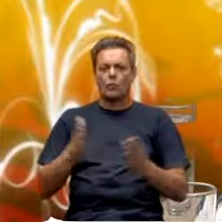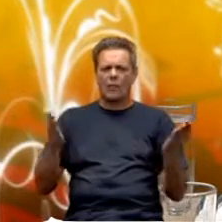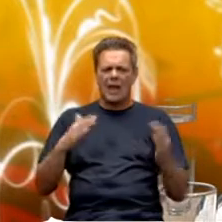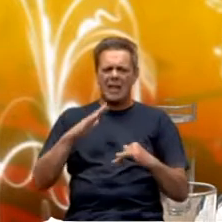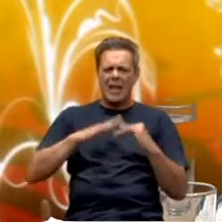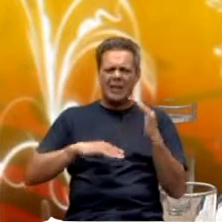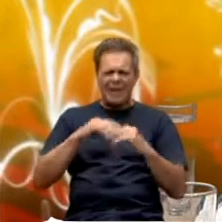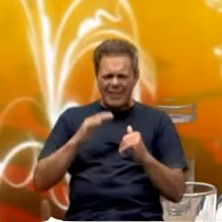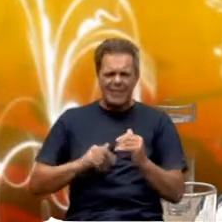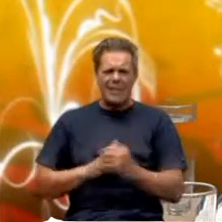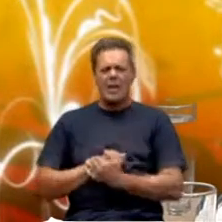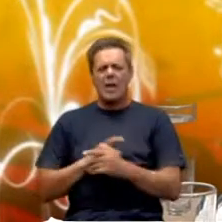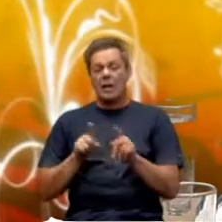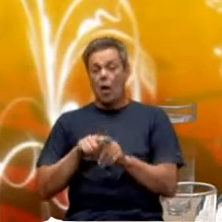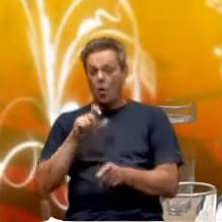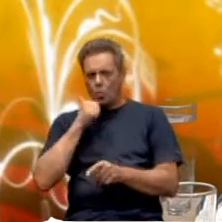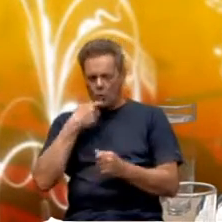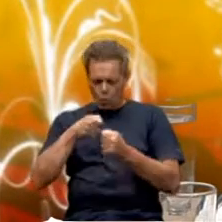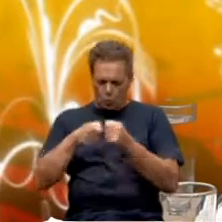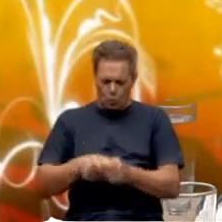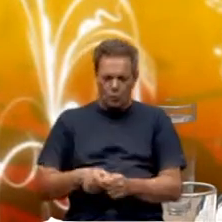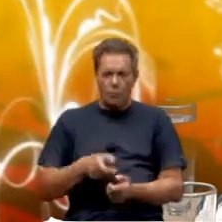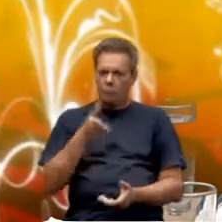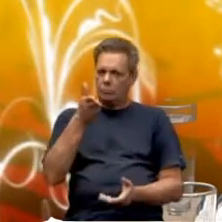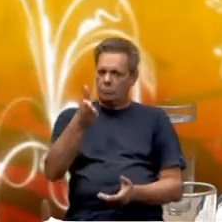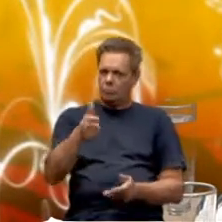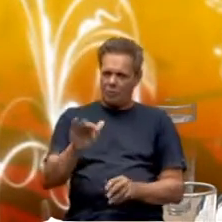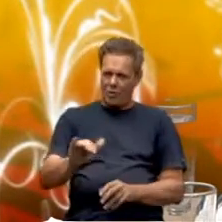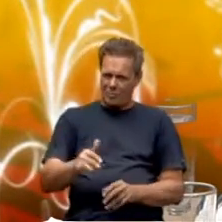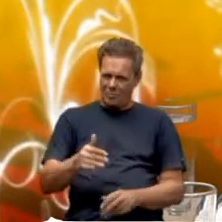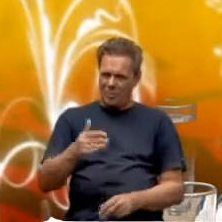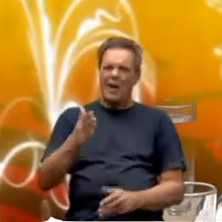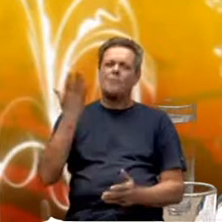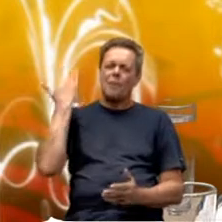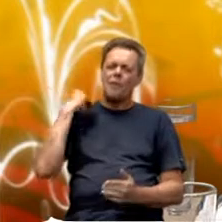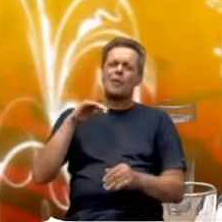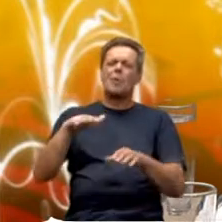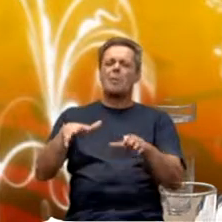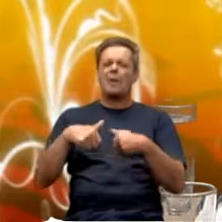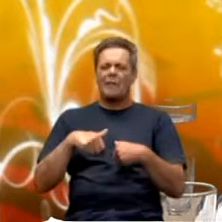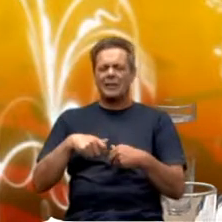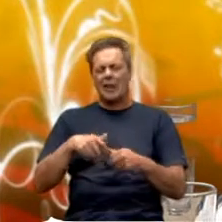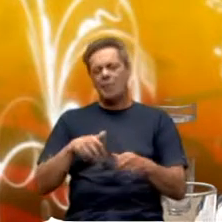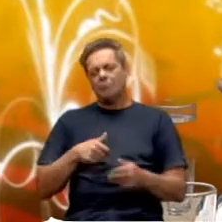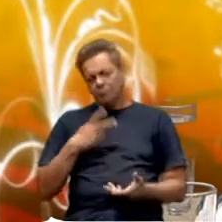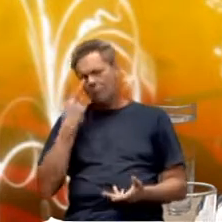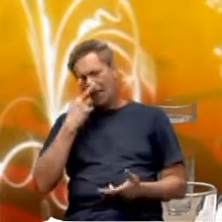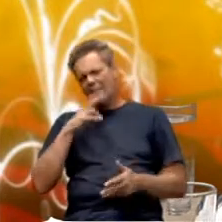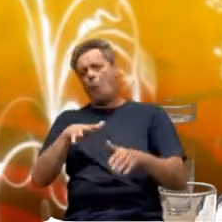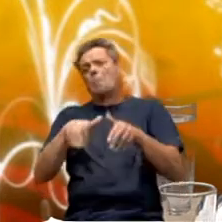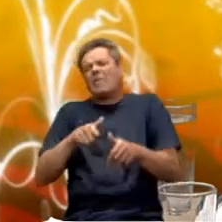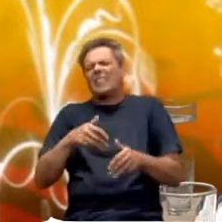kvalitetniji kao ljudi u društvu, onda bi njihova djeca već prihvatila prihvaćanje tolerantnosti